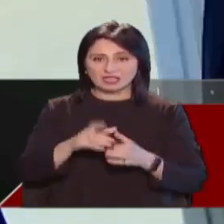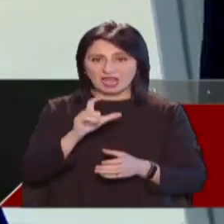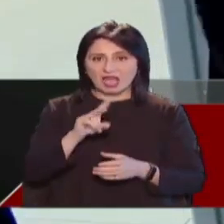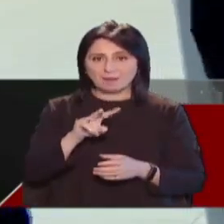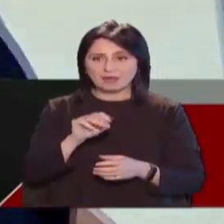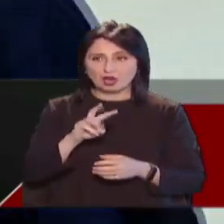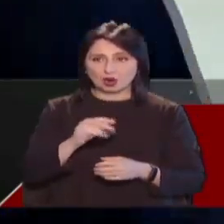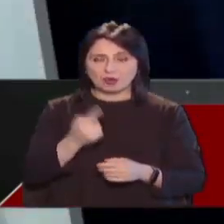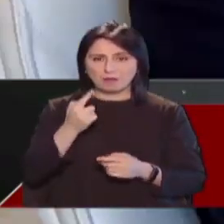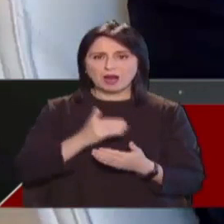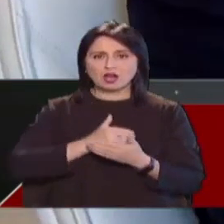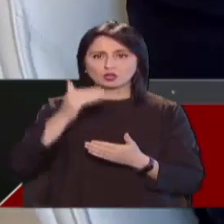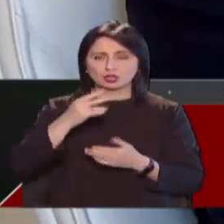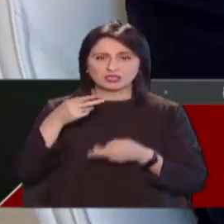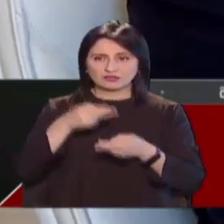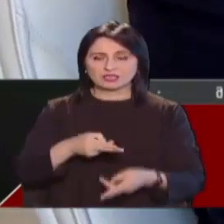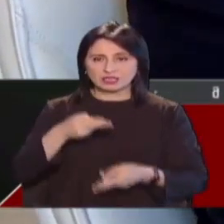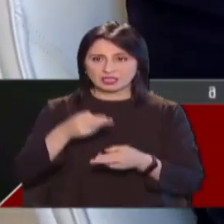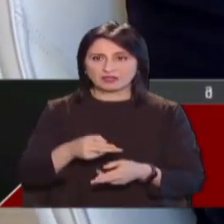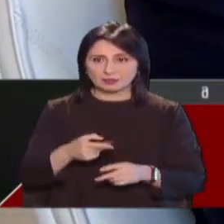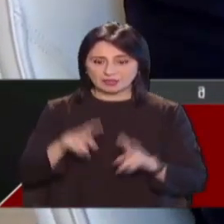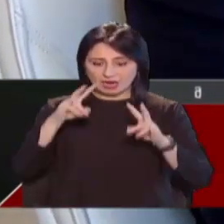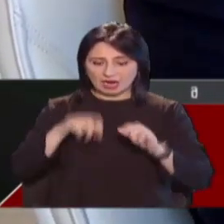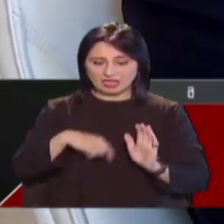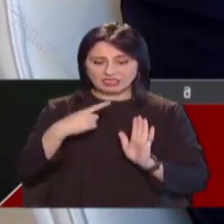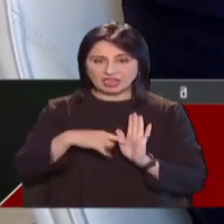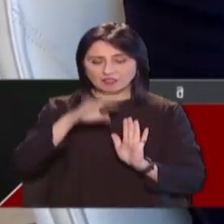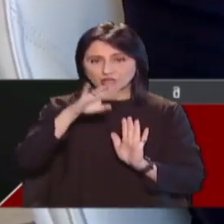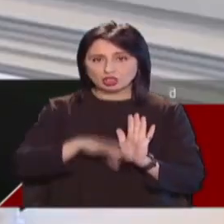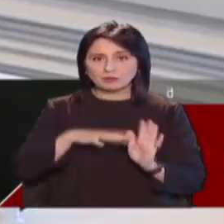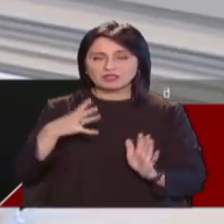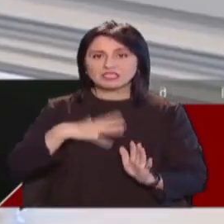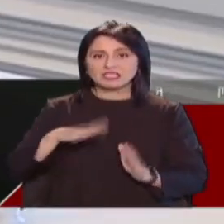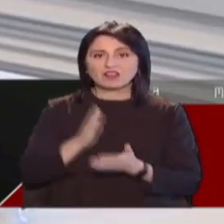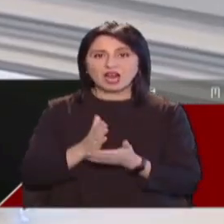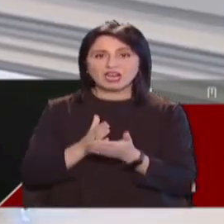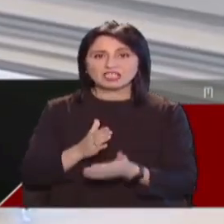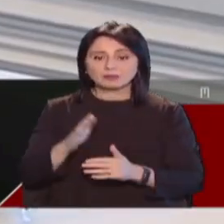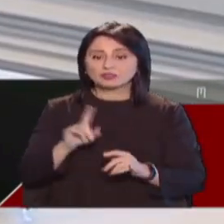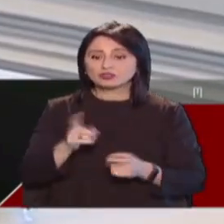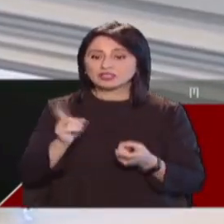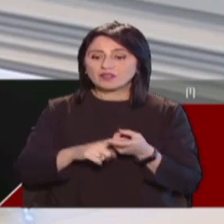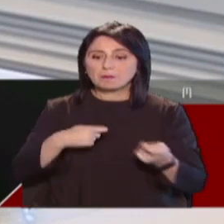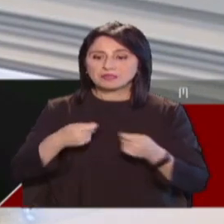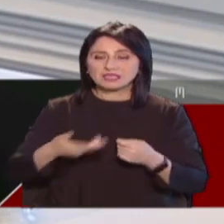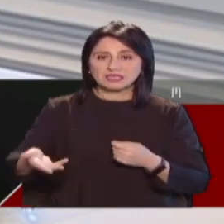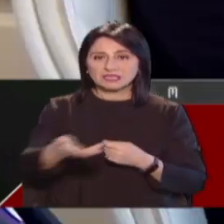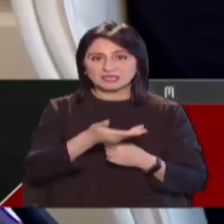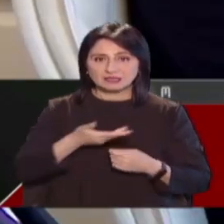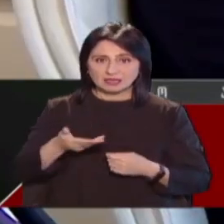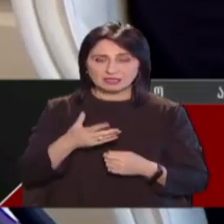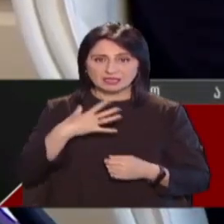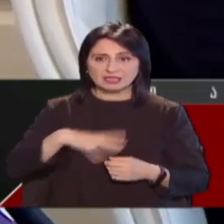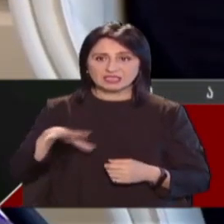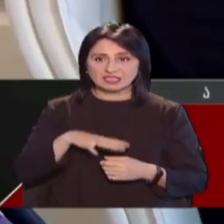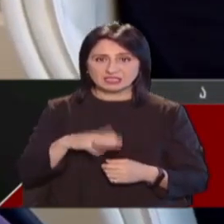საამიროებში მაღალი დონის ვიზიტები. Განსახილველ საკითხებს შორის იყო საქართველოში არსებული ხელსაყრელი ბიზნეს გარემო, ითქვა, რომ